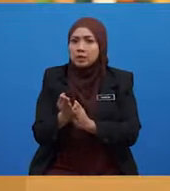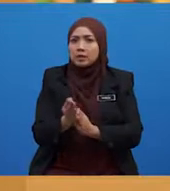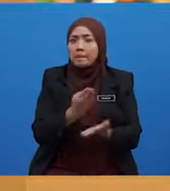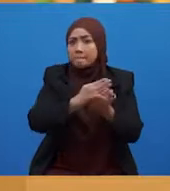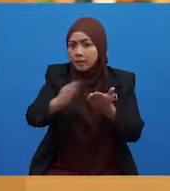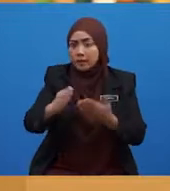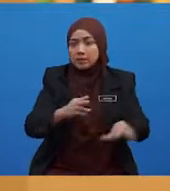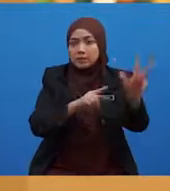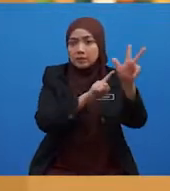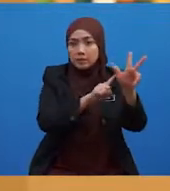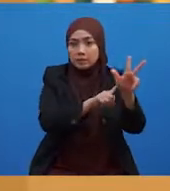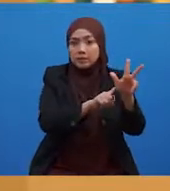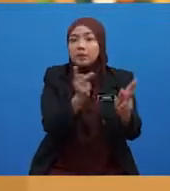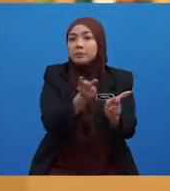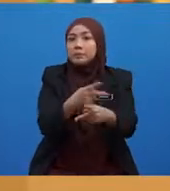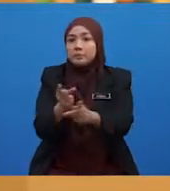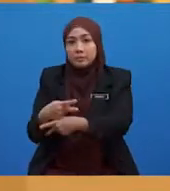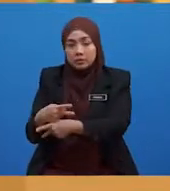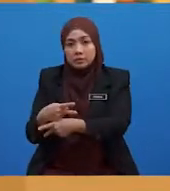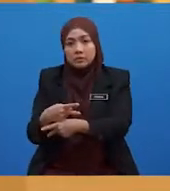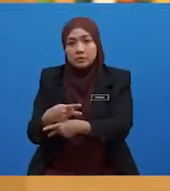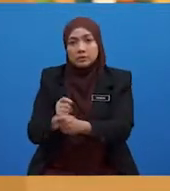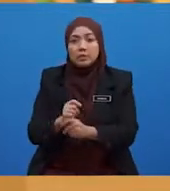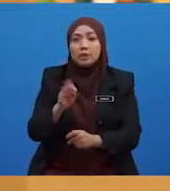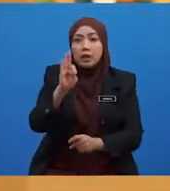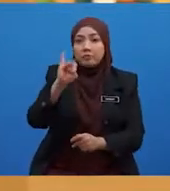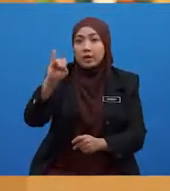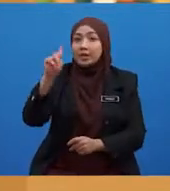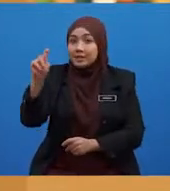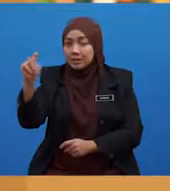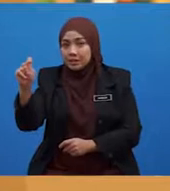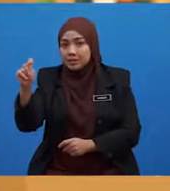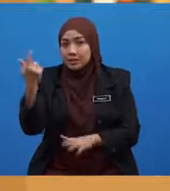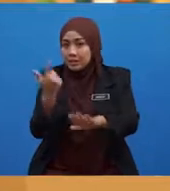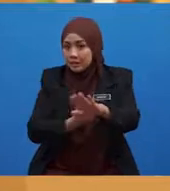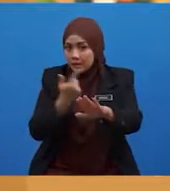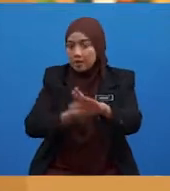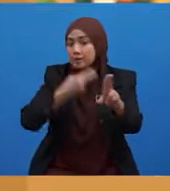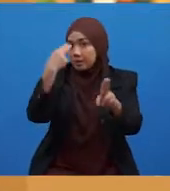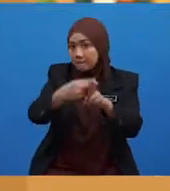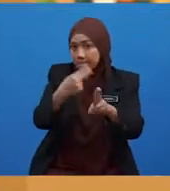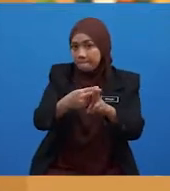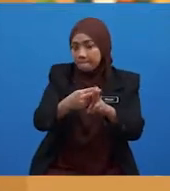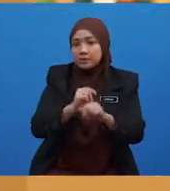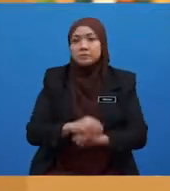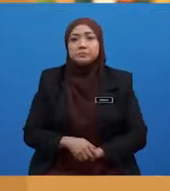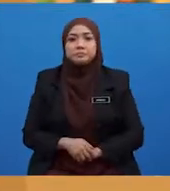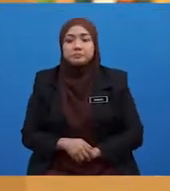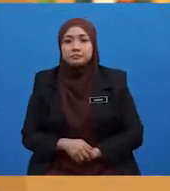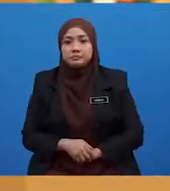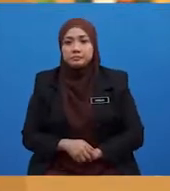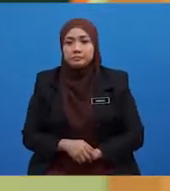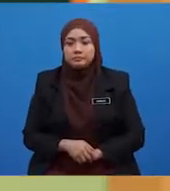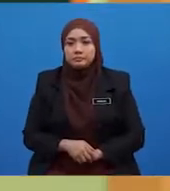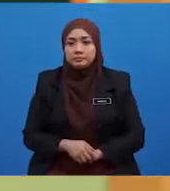ketiga, iaitu prinsip latihan FITT. Anda masih bersama saya? Bagus. Mari kita